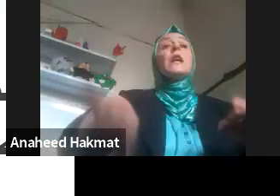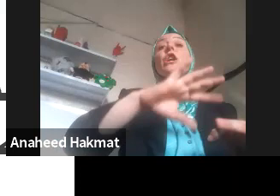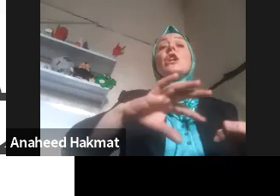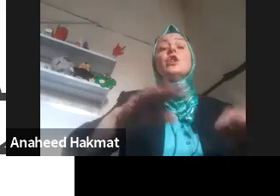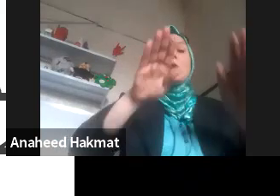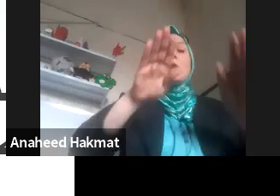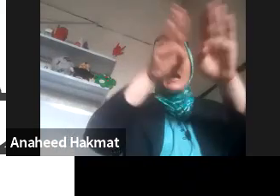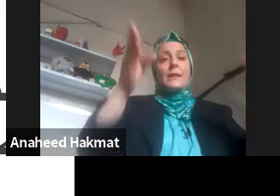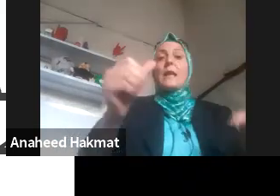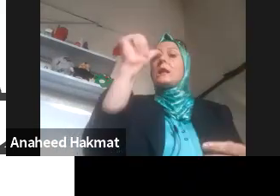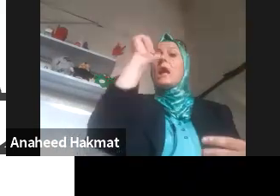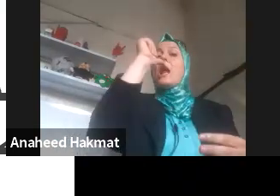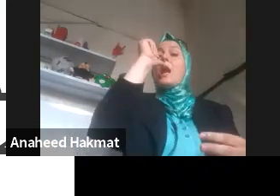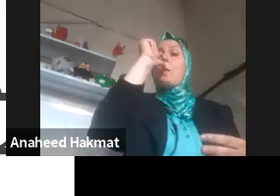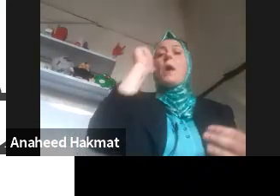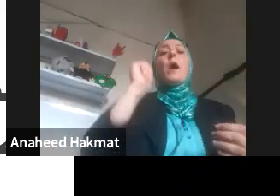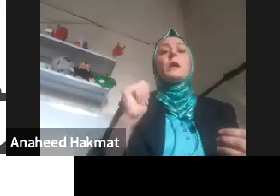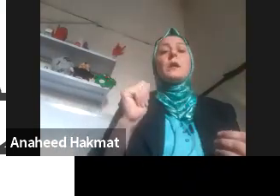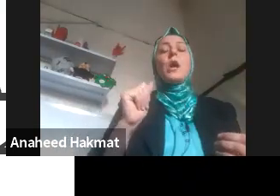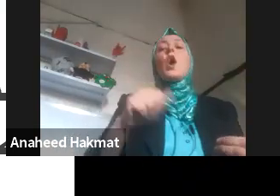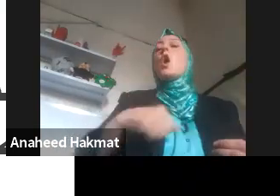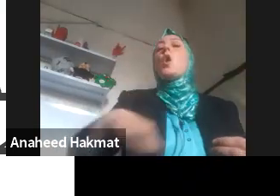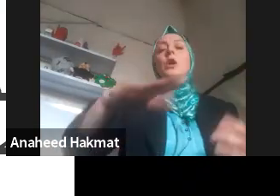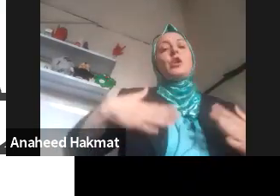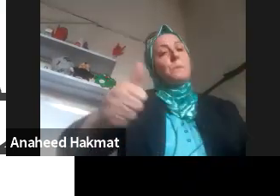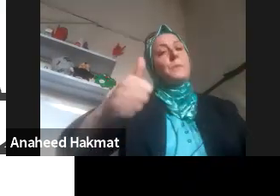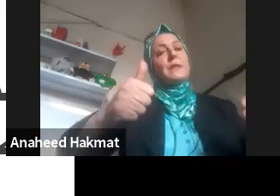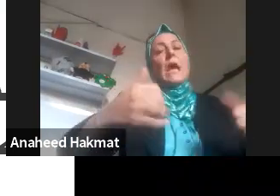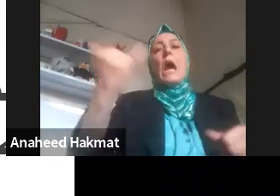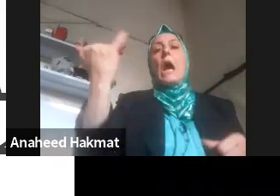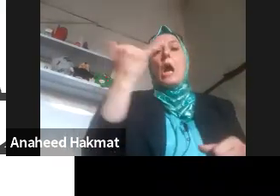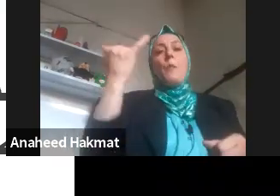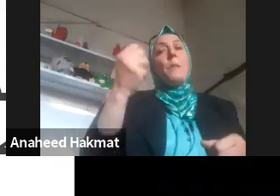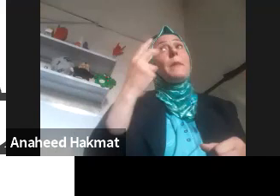دوما بتم الإشارة إلها من غسيل وتباعد وما إلى ذلك.